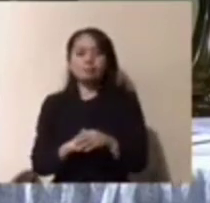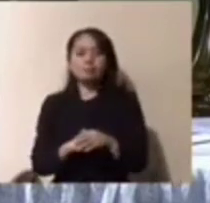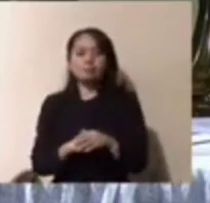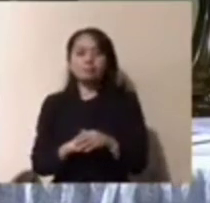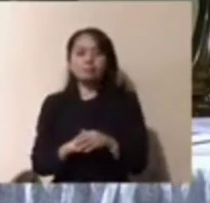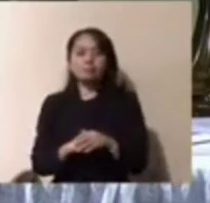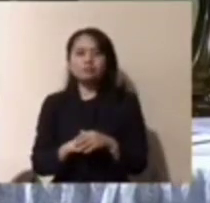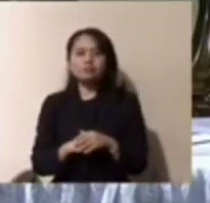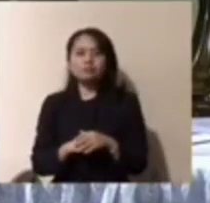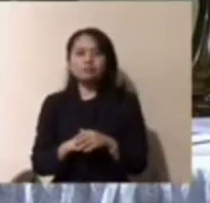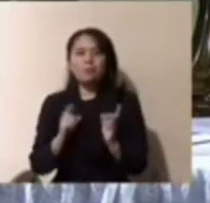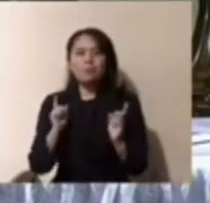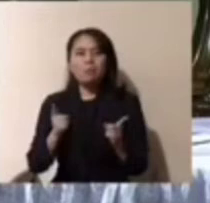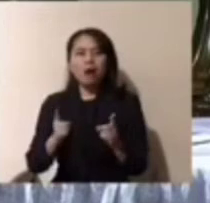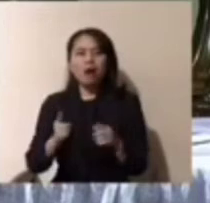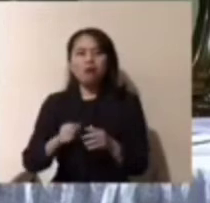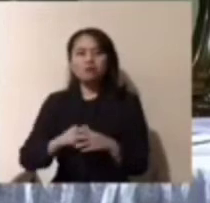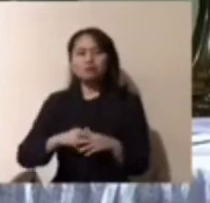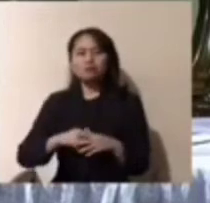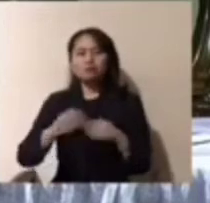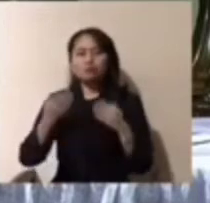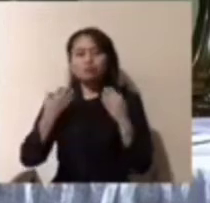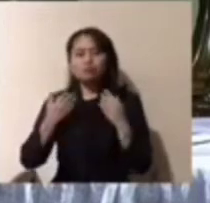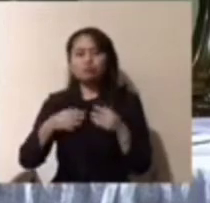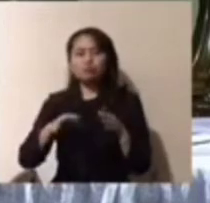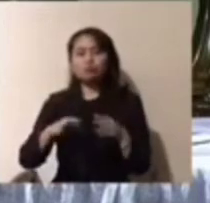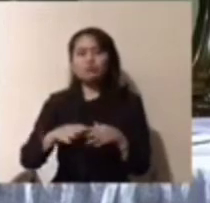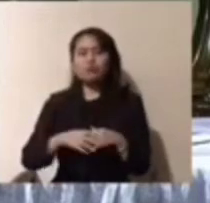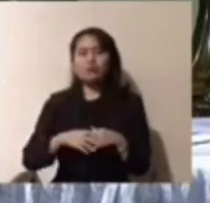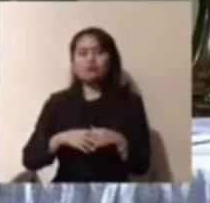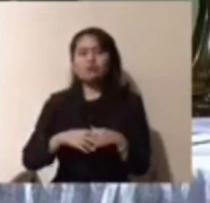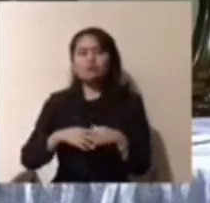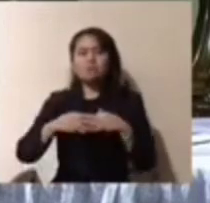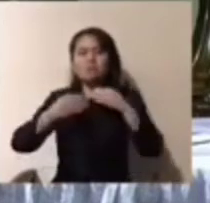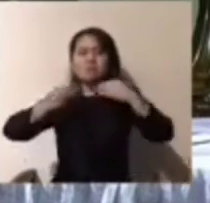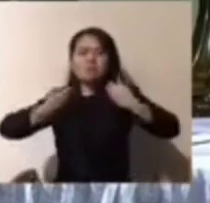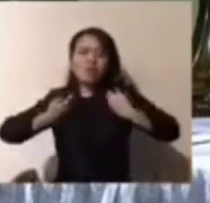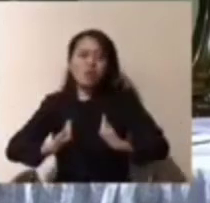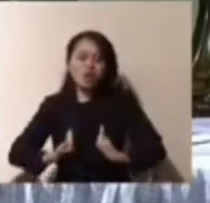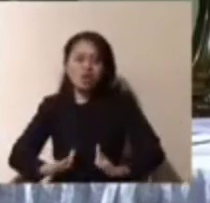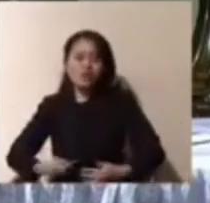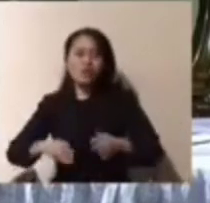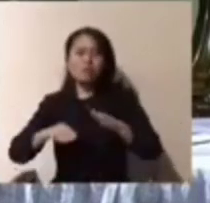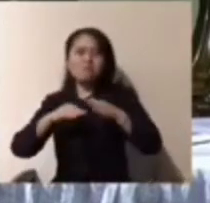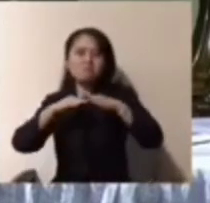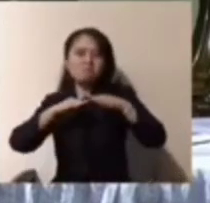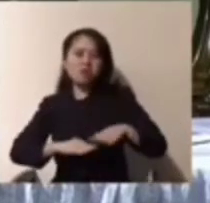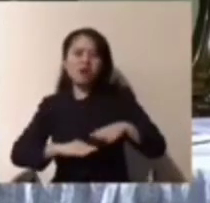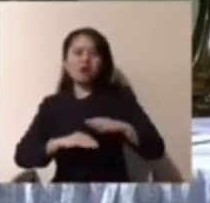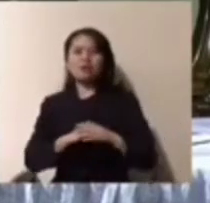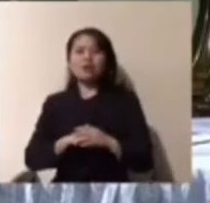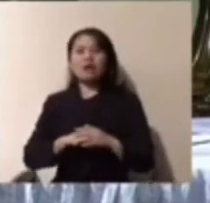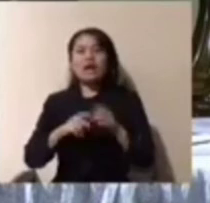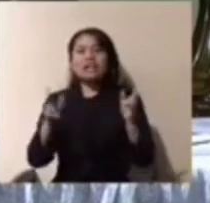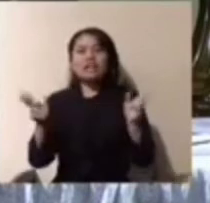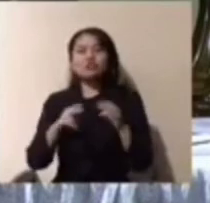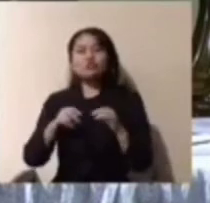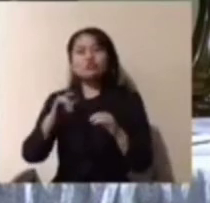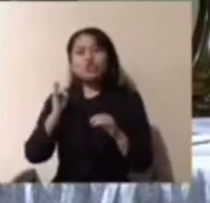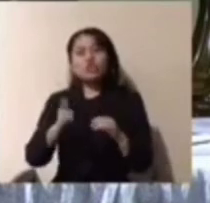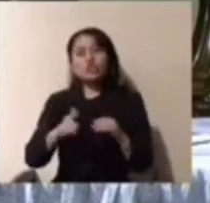Bahkan ketika sudah tidak berdaya dan direndahkan sampai serendah-rendahnya, Yesus